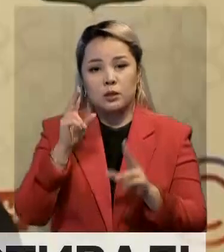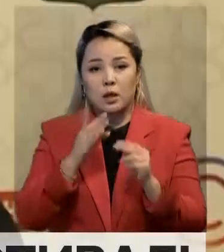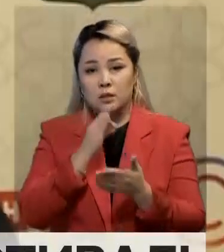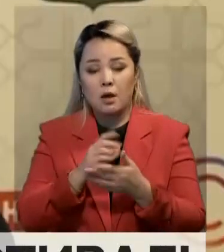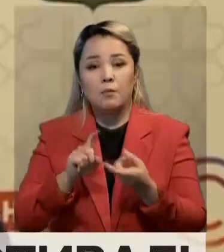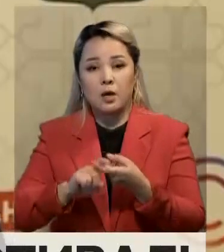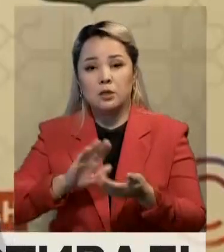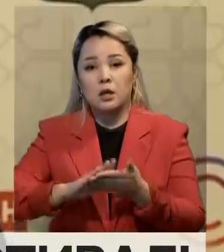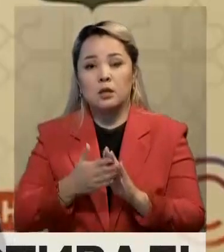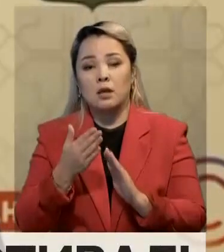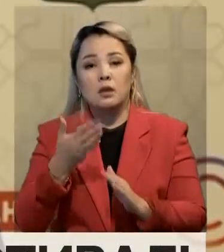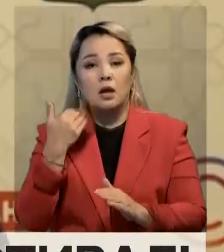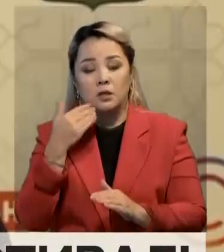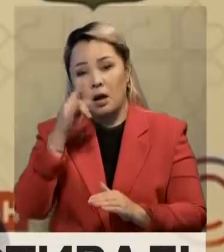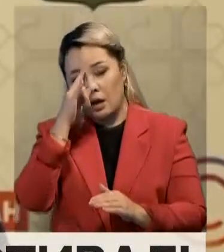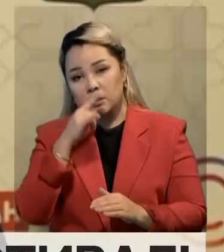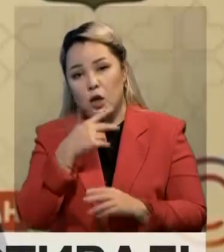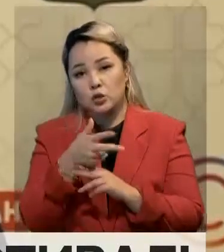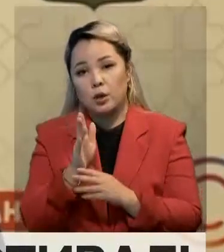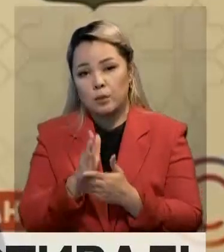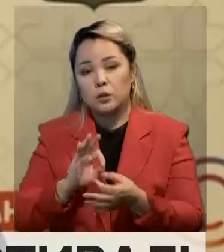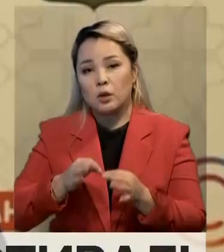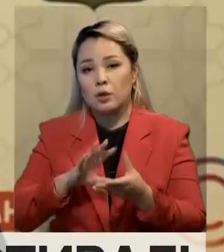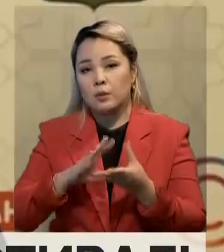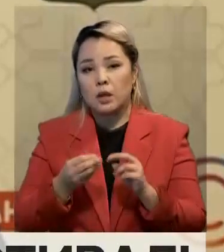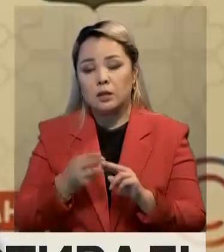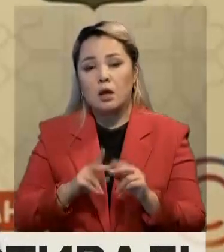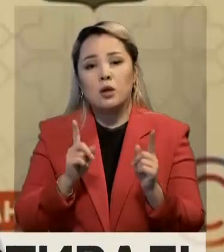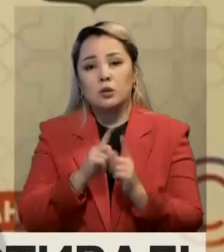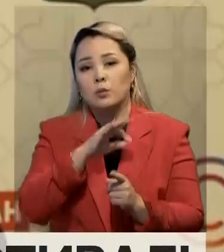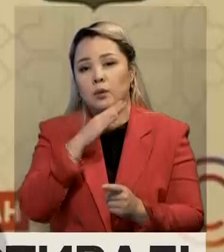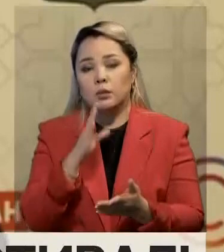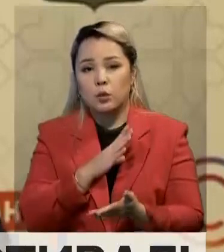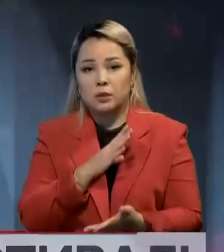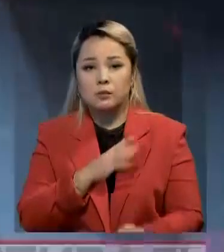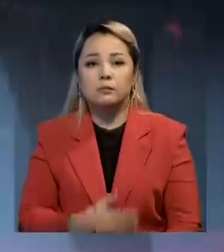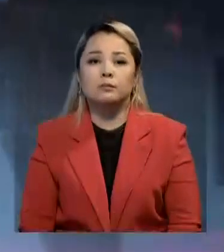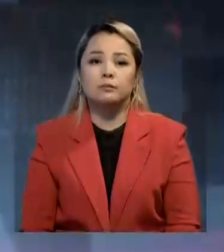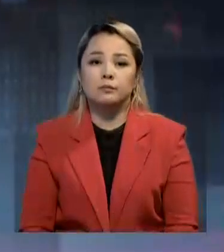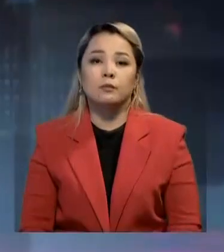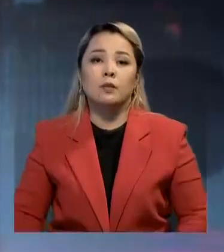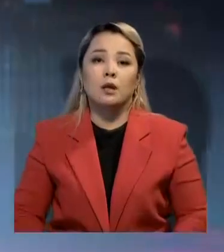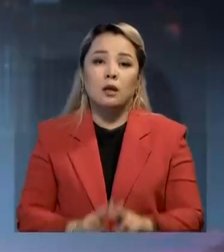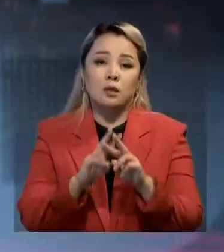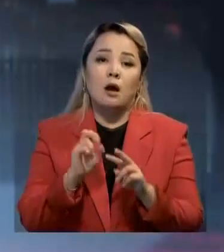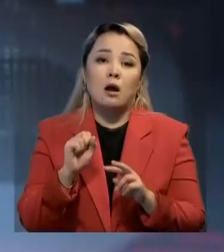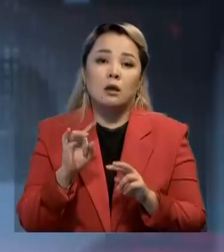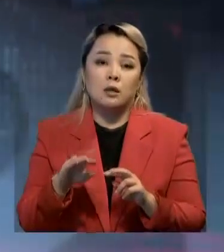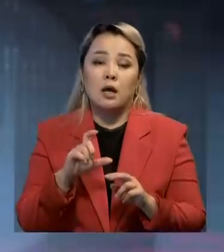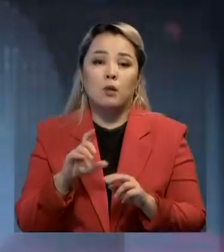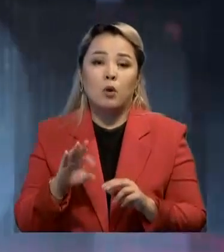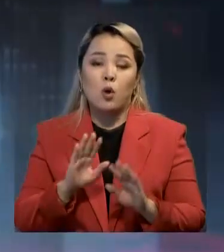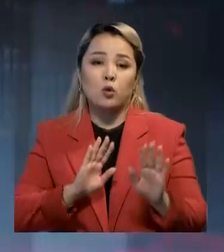Пандемия кезінде Татарстан мен Қазақстанда түсірілді. Қиындықтар көп кездесті. Елордада Art